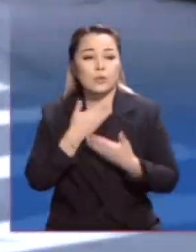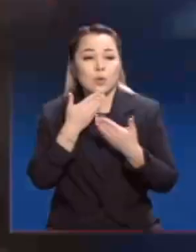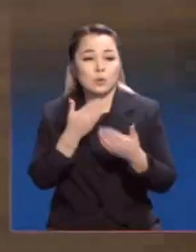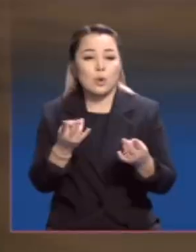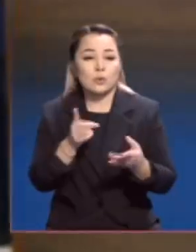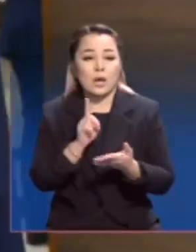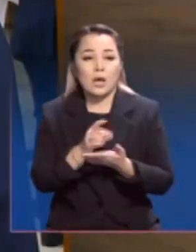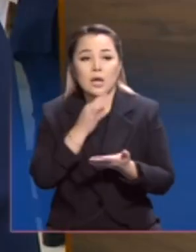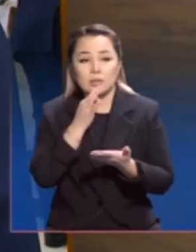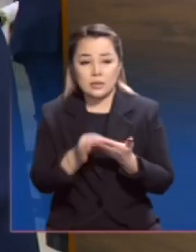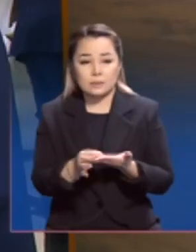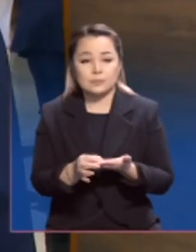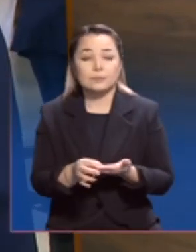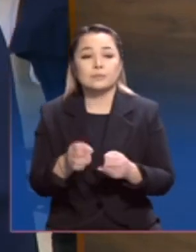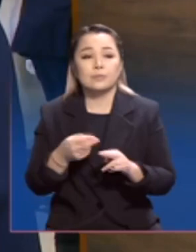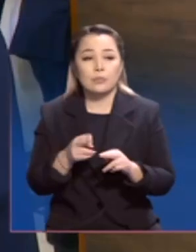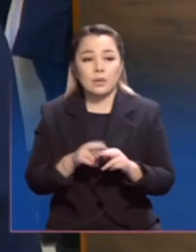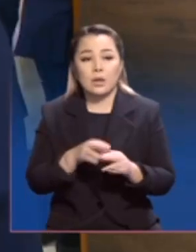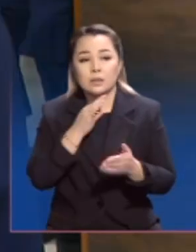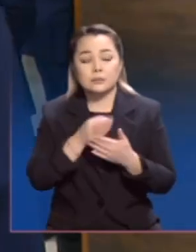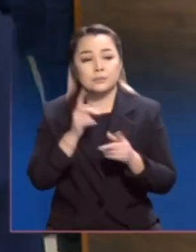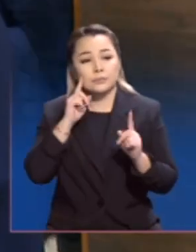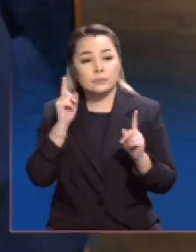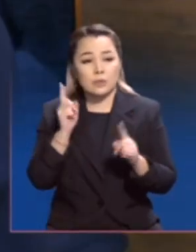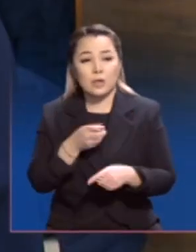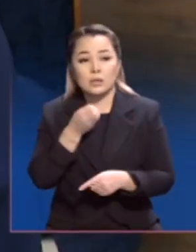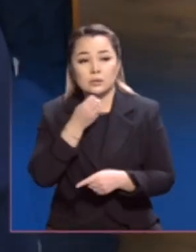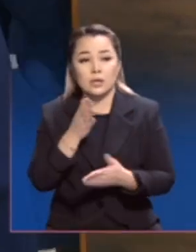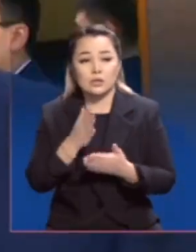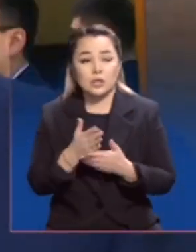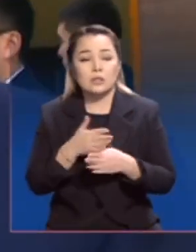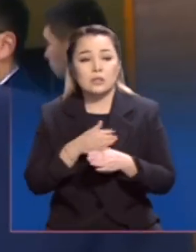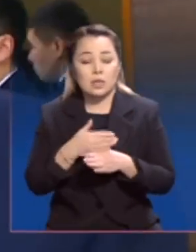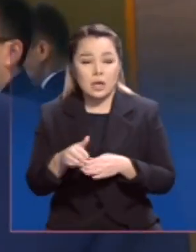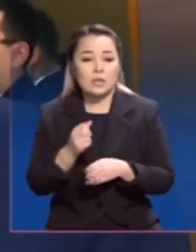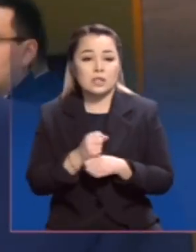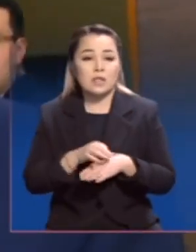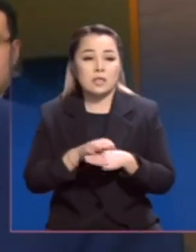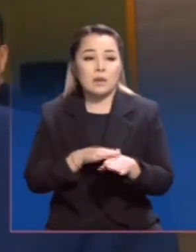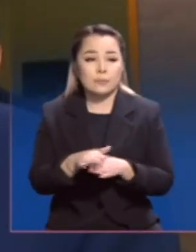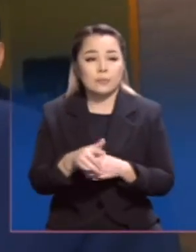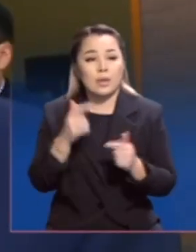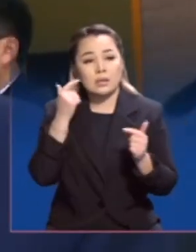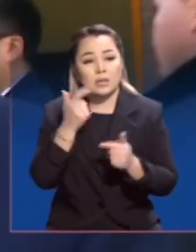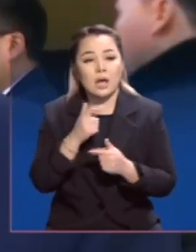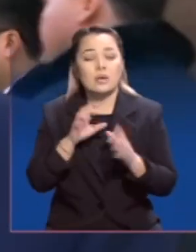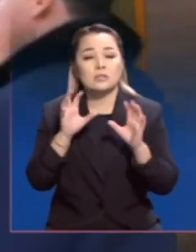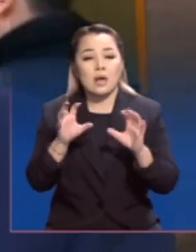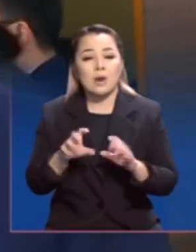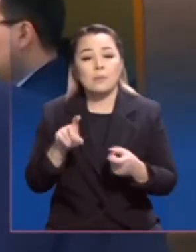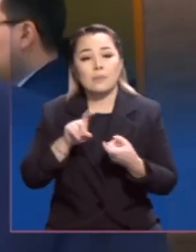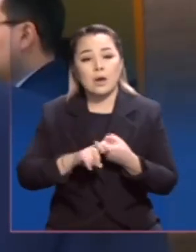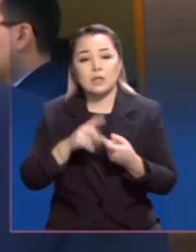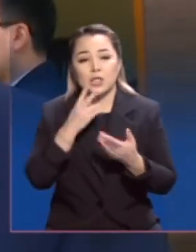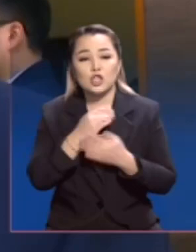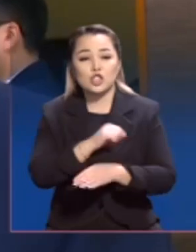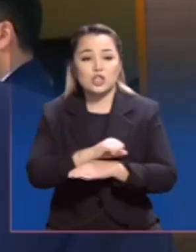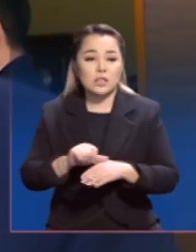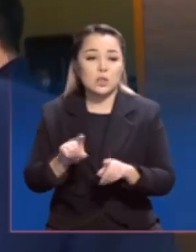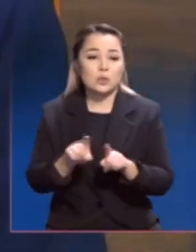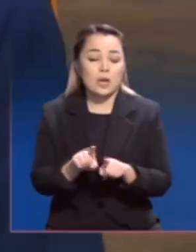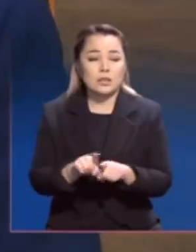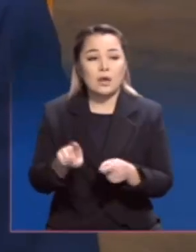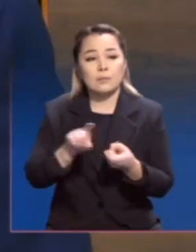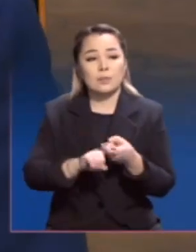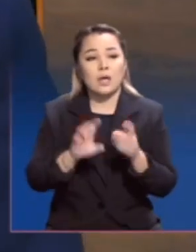санайды. Көп екені анық. Біраз ақша шығарылды. Ол тек қана біздің заңға байланысты емес қой, шетелдің заңына да